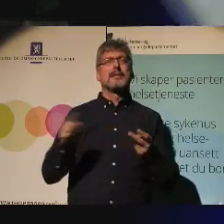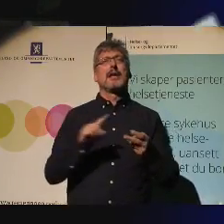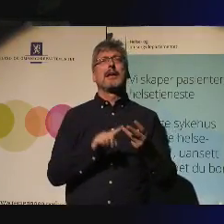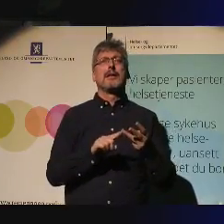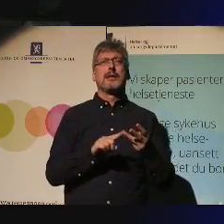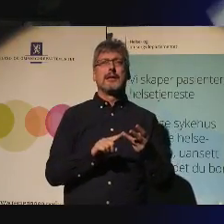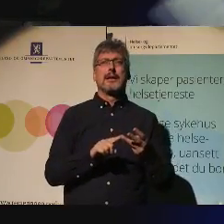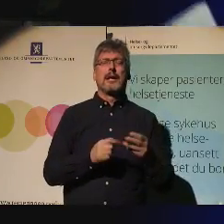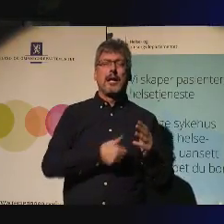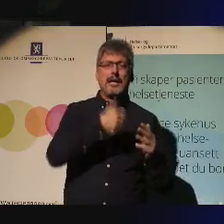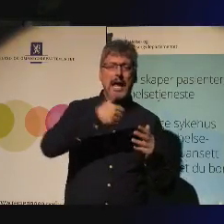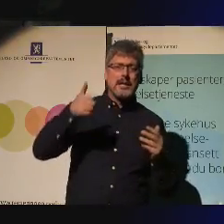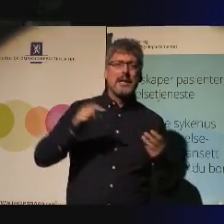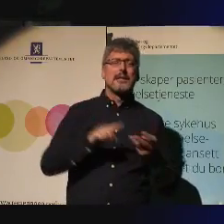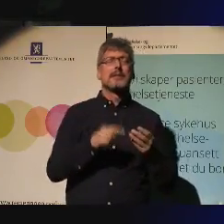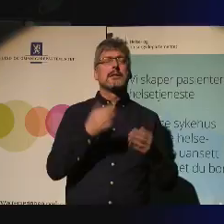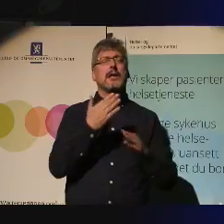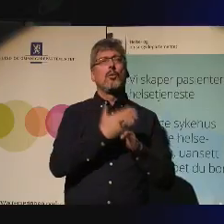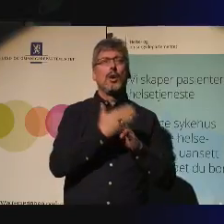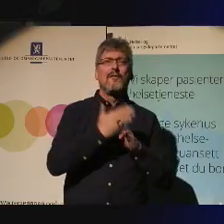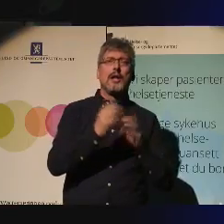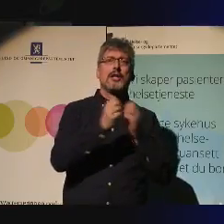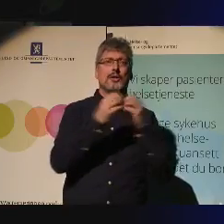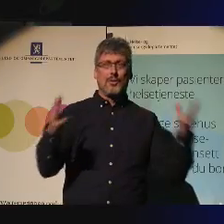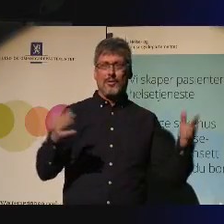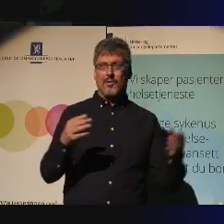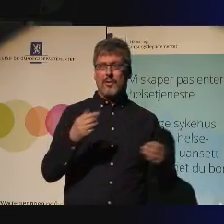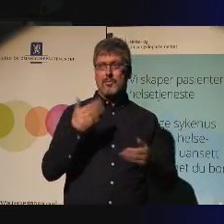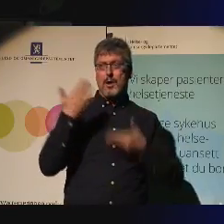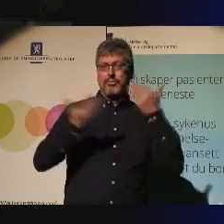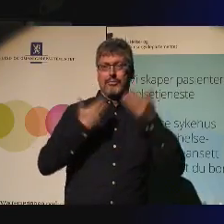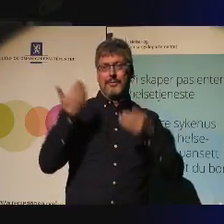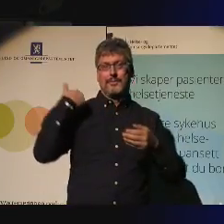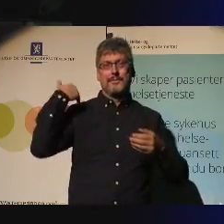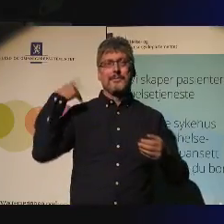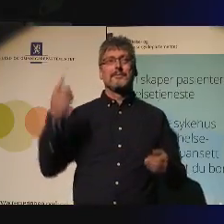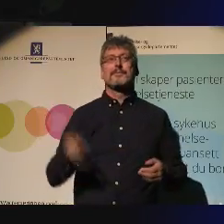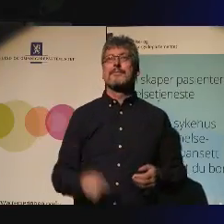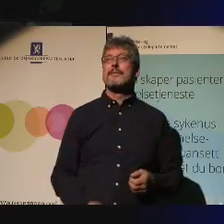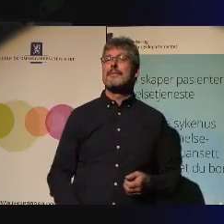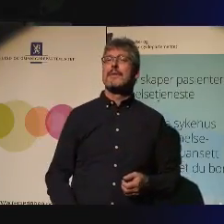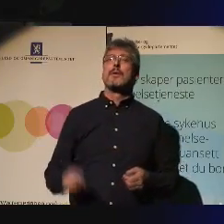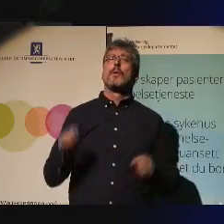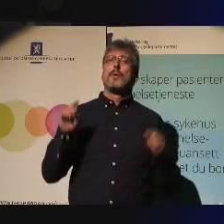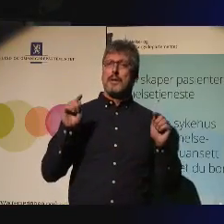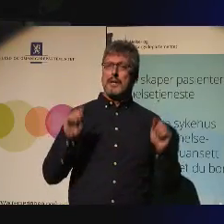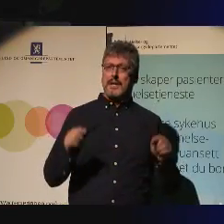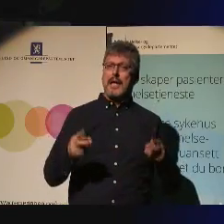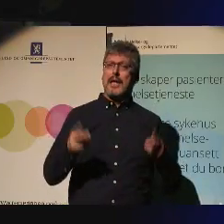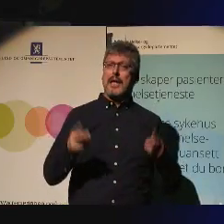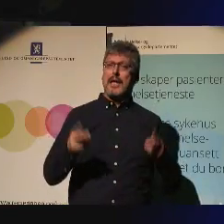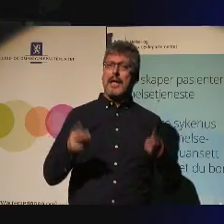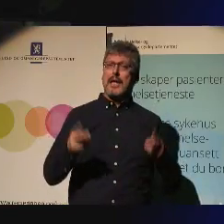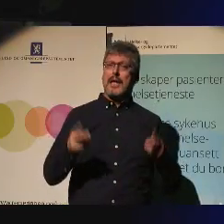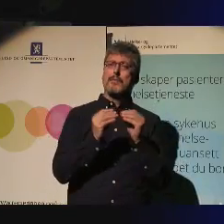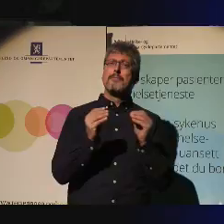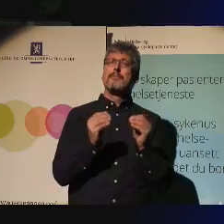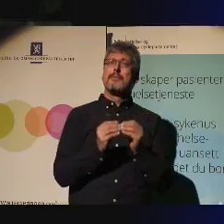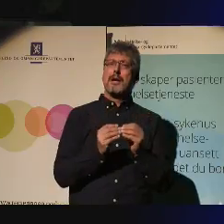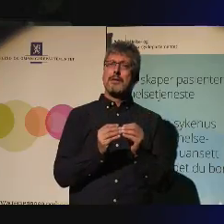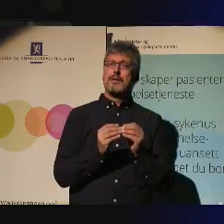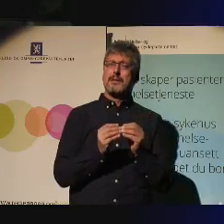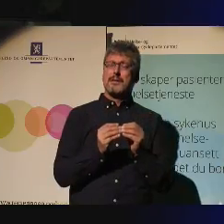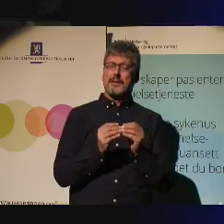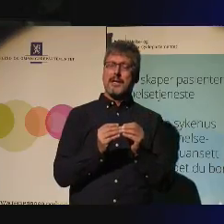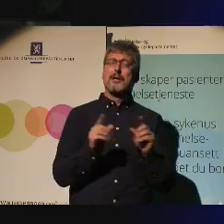med ledelse, kvalitetsutvikling, som vi har hørt om. Det passer også godt inn som en ramme for det